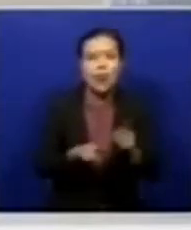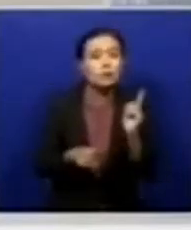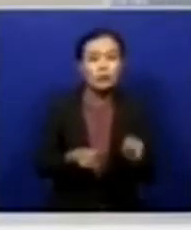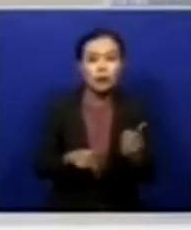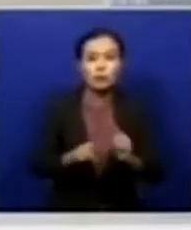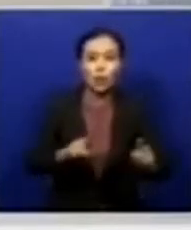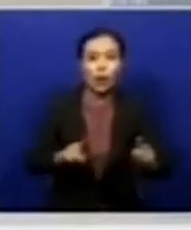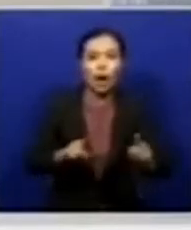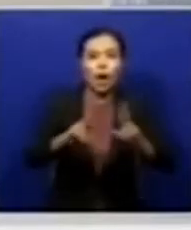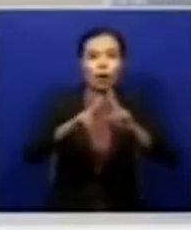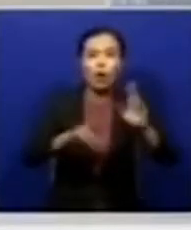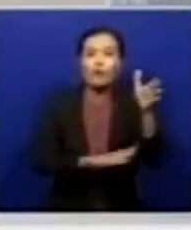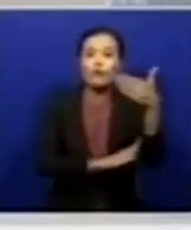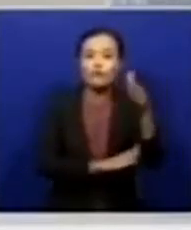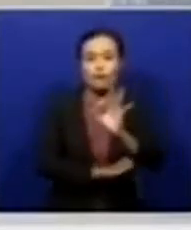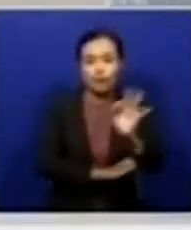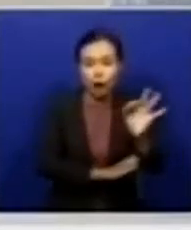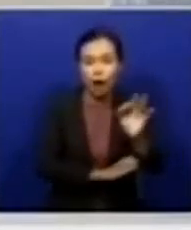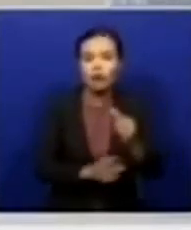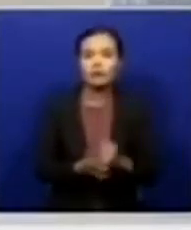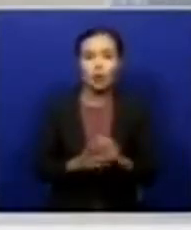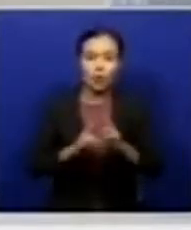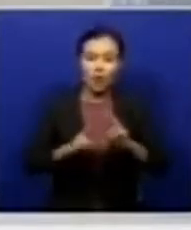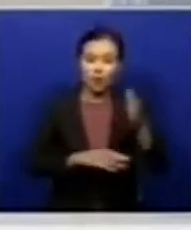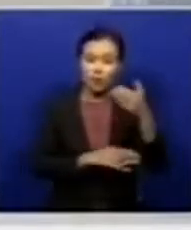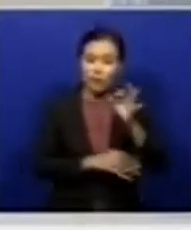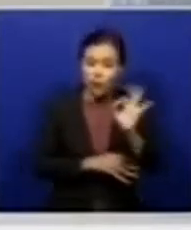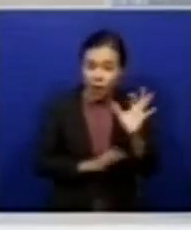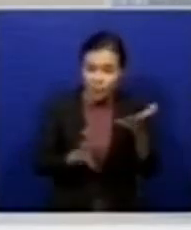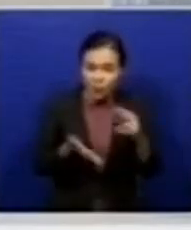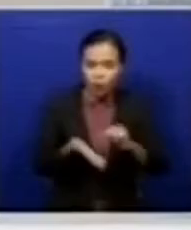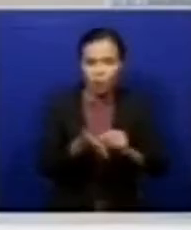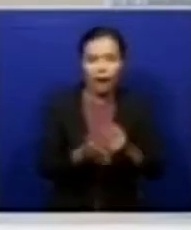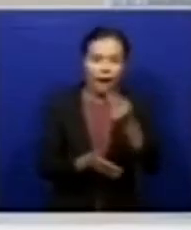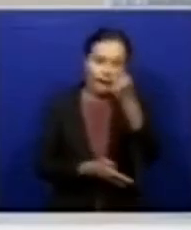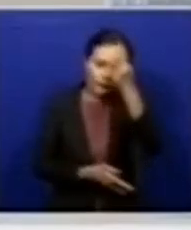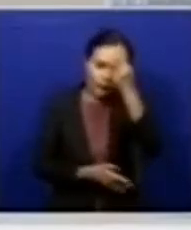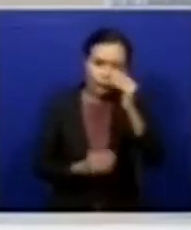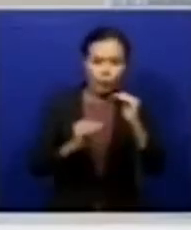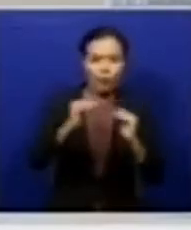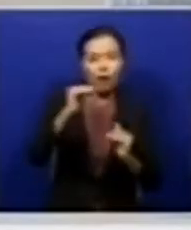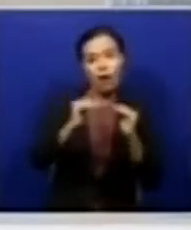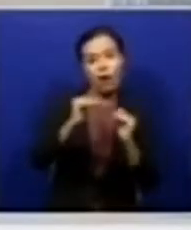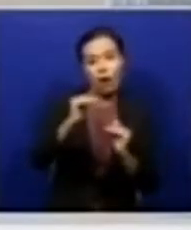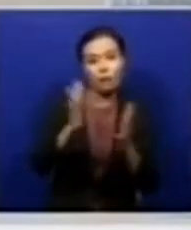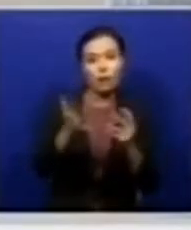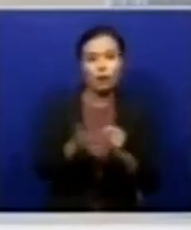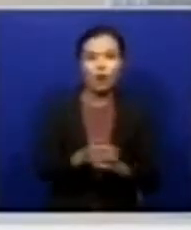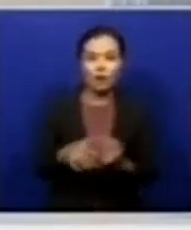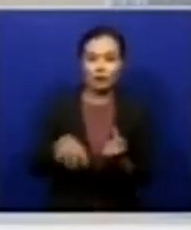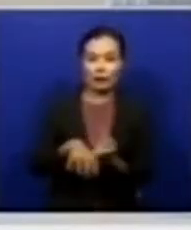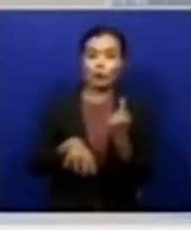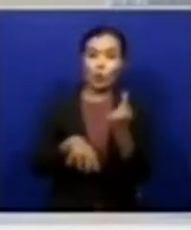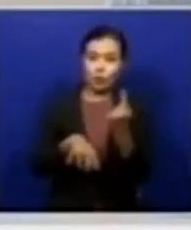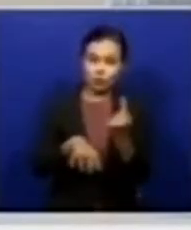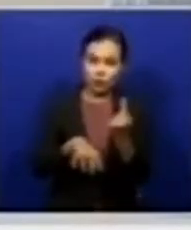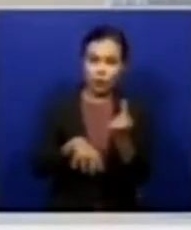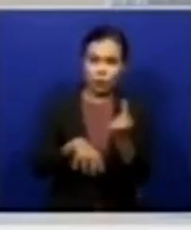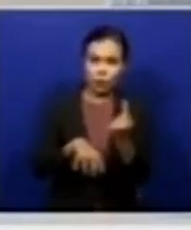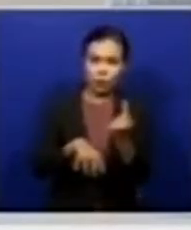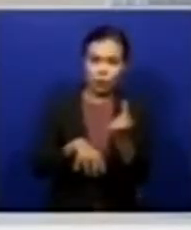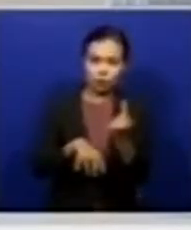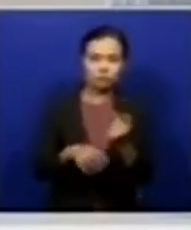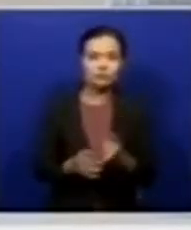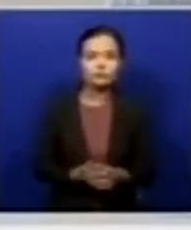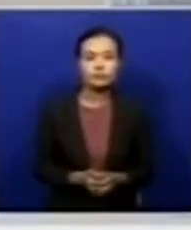ห่ไปซื้อร้านธงฟ้าหมดก็คือก็กลายว่าไหนบอกว่าลดความเหลื่อมล้ำครับก็คือมีเจ้าเดียวนะครับที่ล้ำขึ้นมาในชุมชน